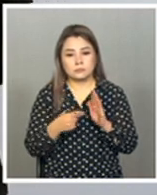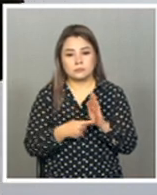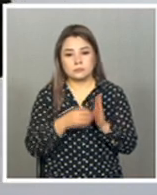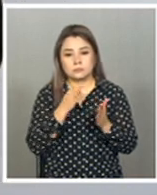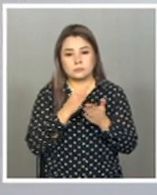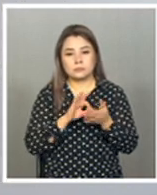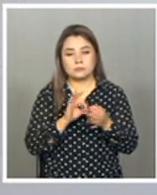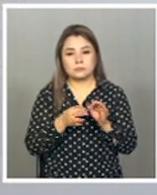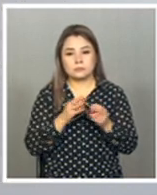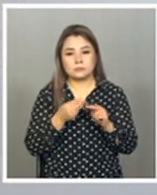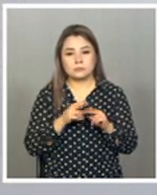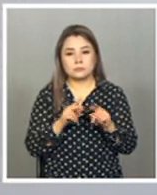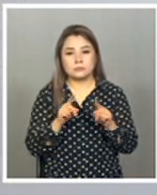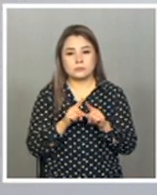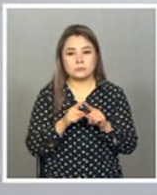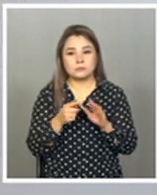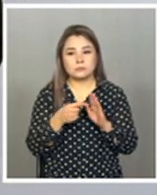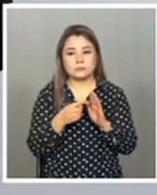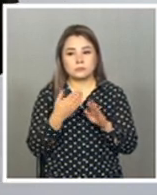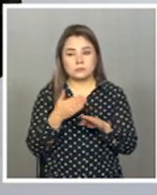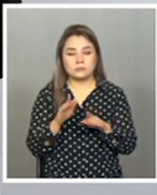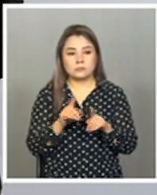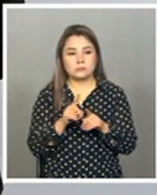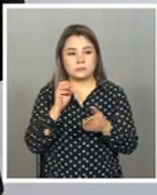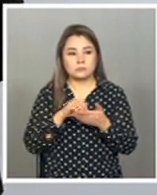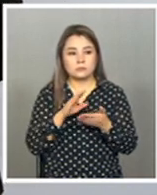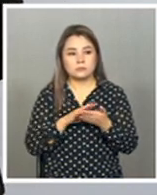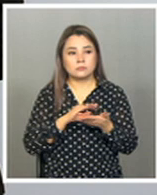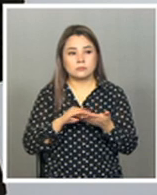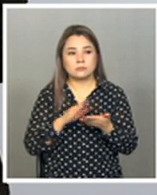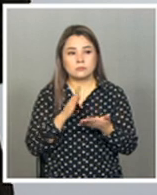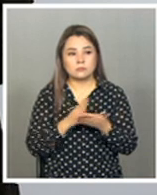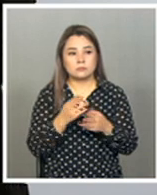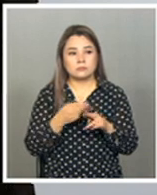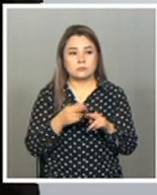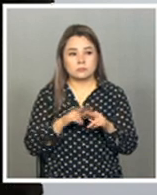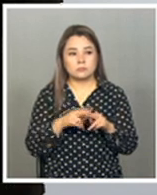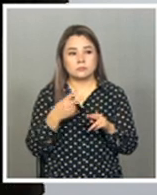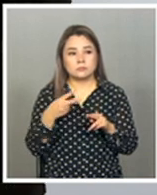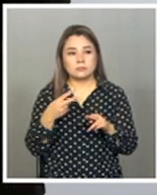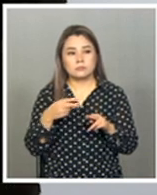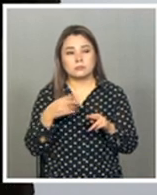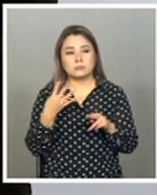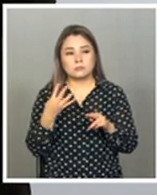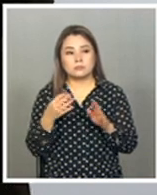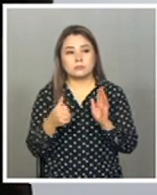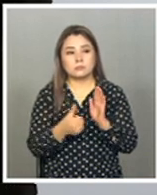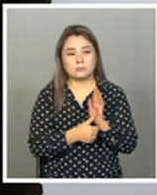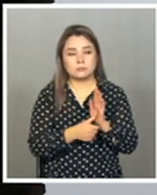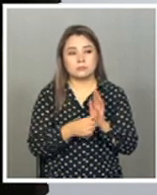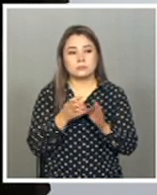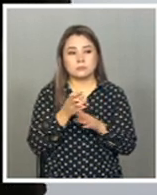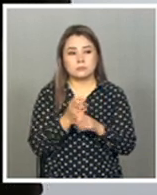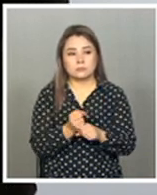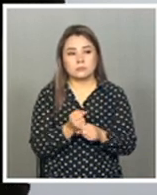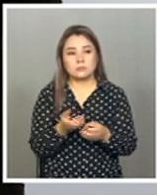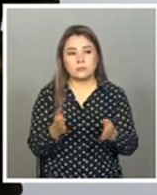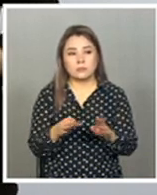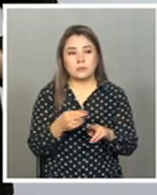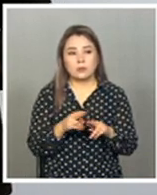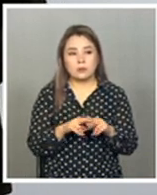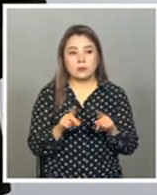болатындықтан бөлшектің алдына минус таңбасын жазып қоямыз. Сонымен 24 пен 6-ны қысқартамыз, сонда бұл өрнектің